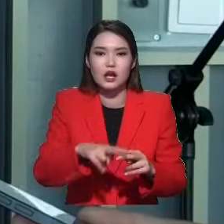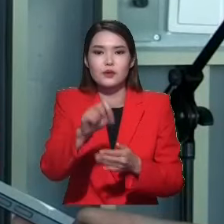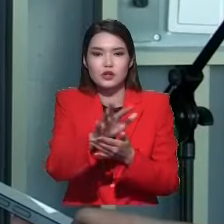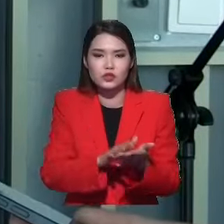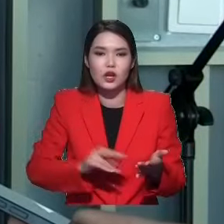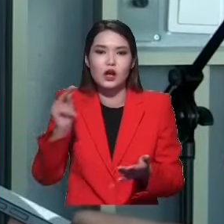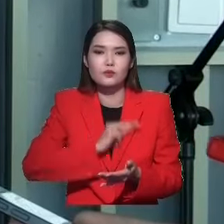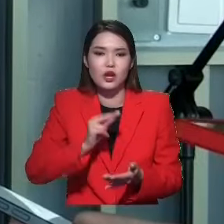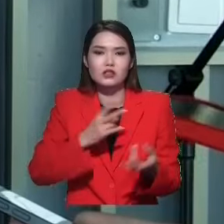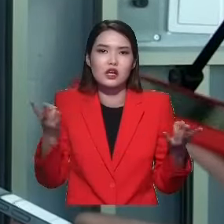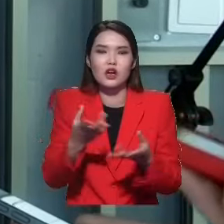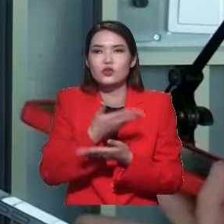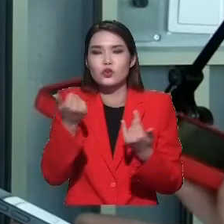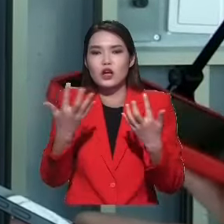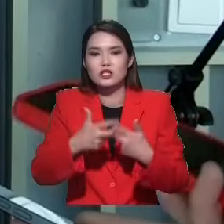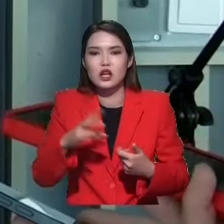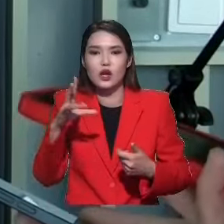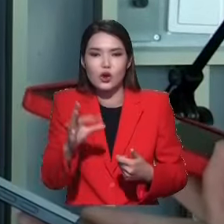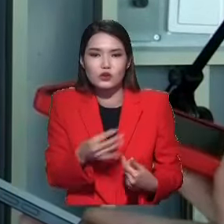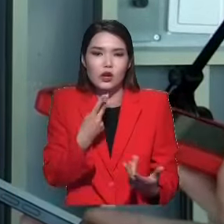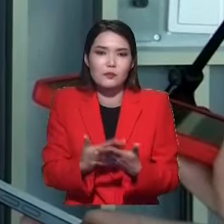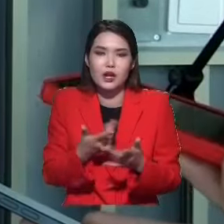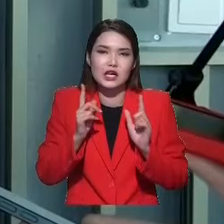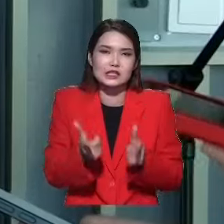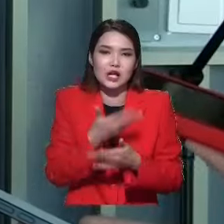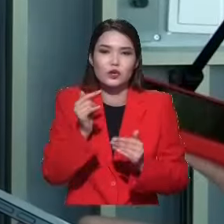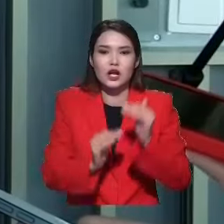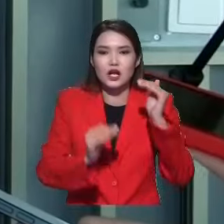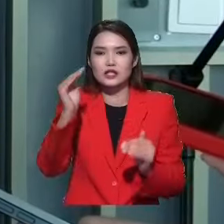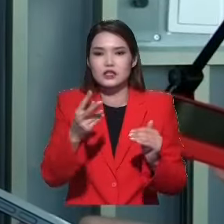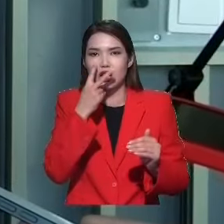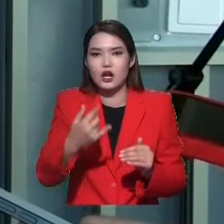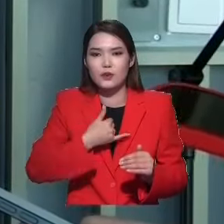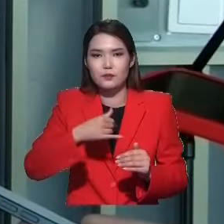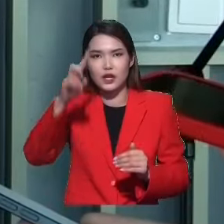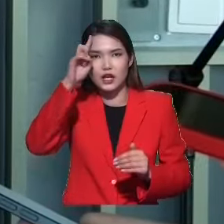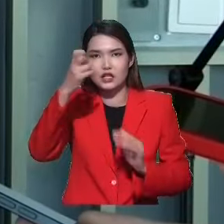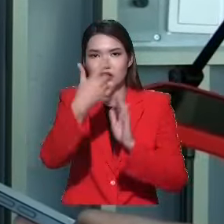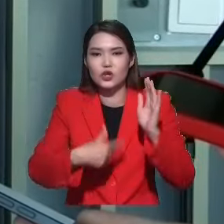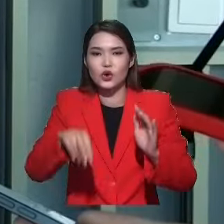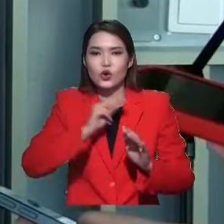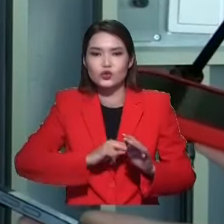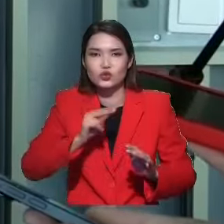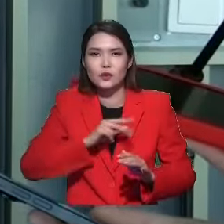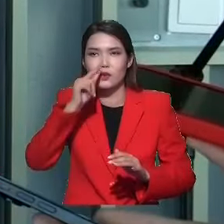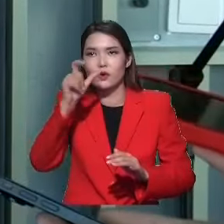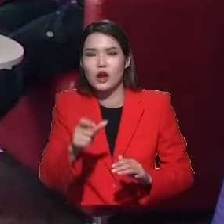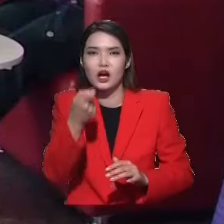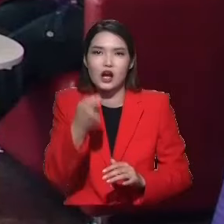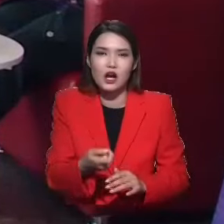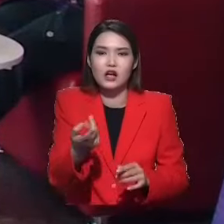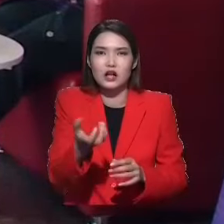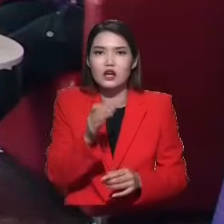істеудің қажеті жоқ деп санайды. Бірақ біз бұл пікірмен келіспейміз. Статистикаға қарасақ, бізде ерлермен бірдей жұмыс істесе де олардан аз алатын қыздар да